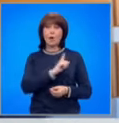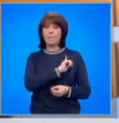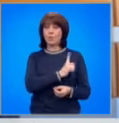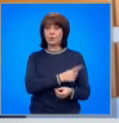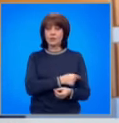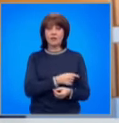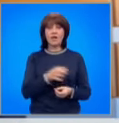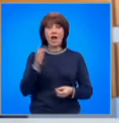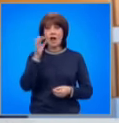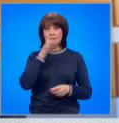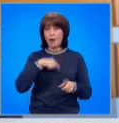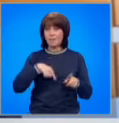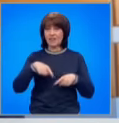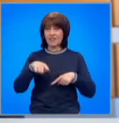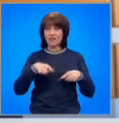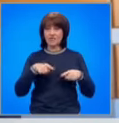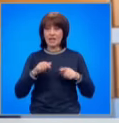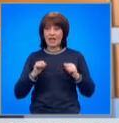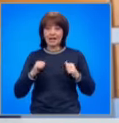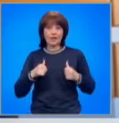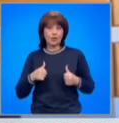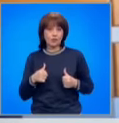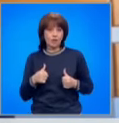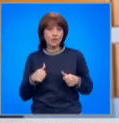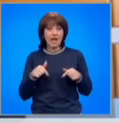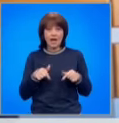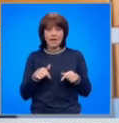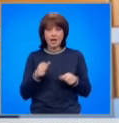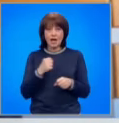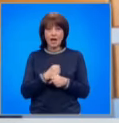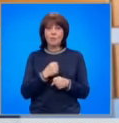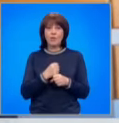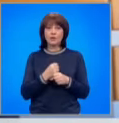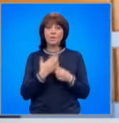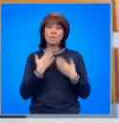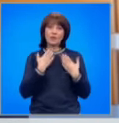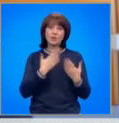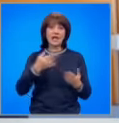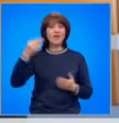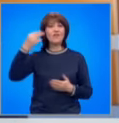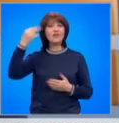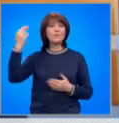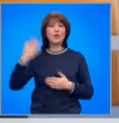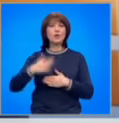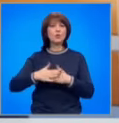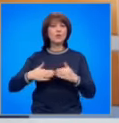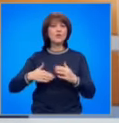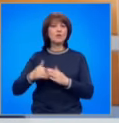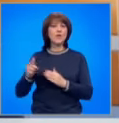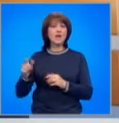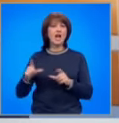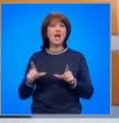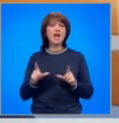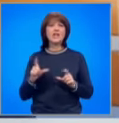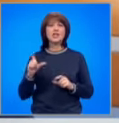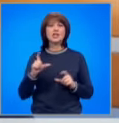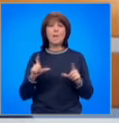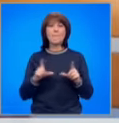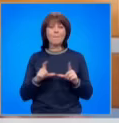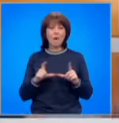няма движение на туристи. Ние в момента работим благодарение на фирмите, които строят в Смолен воден